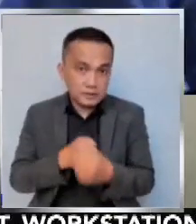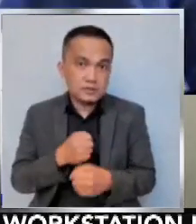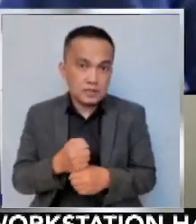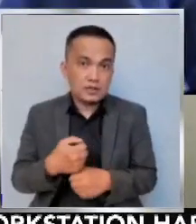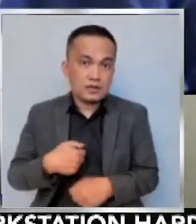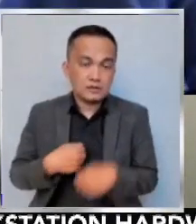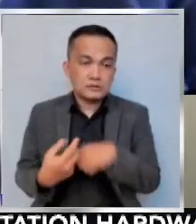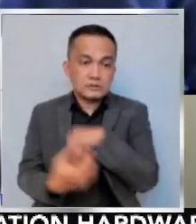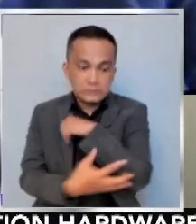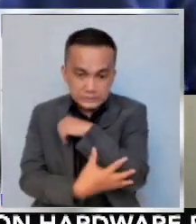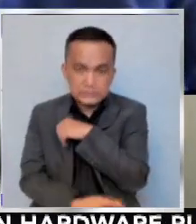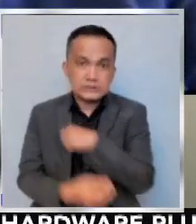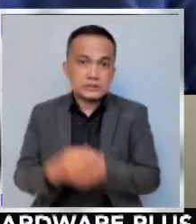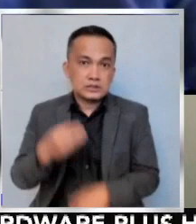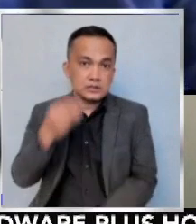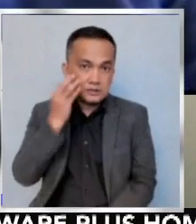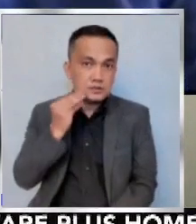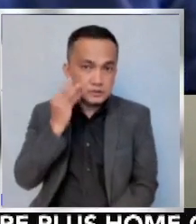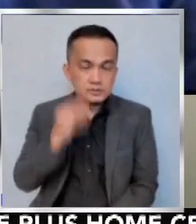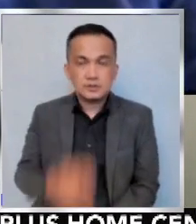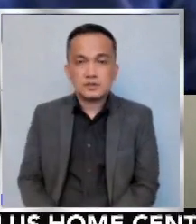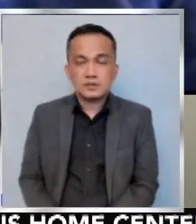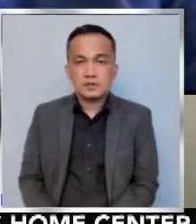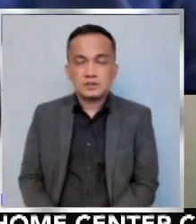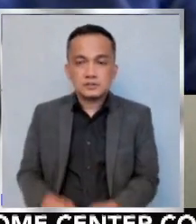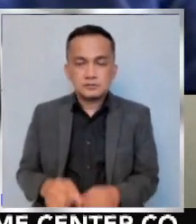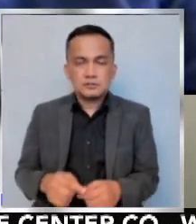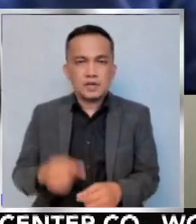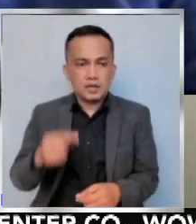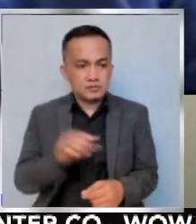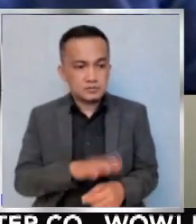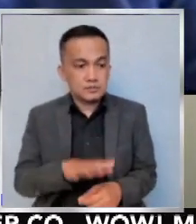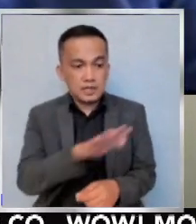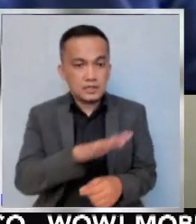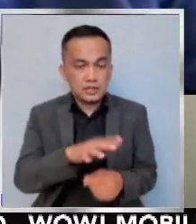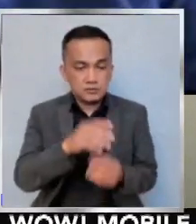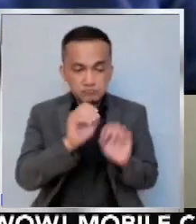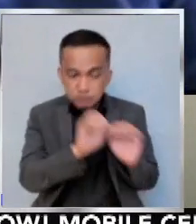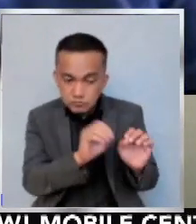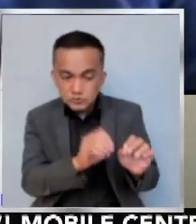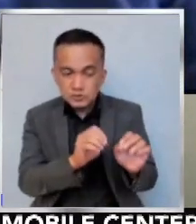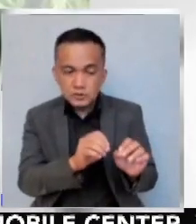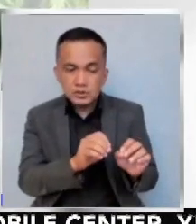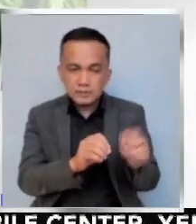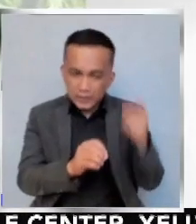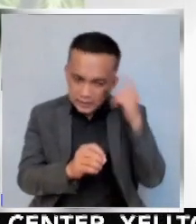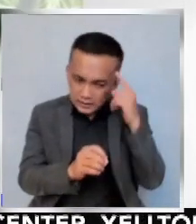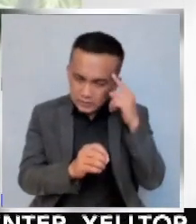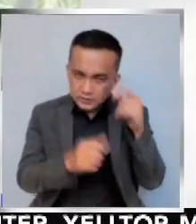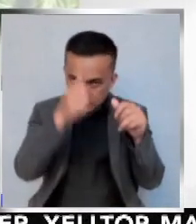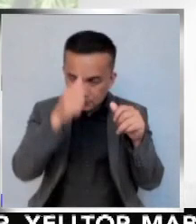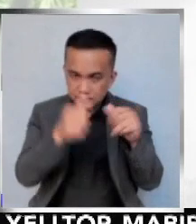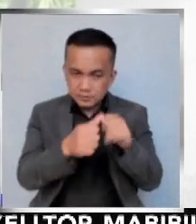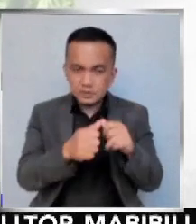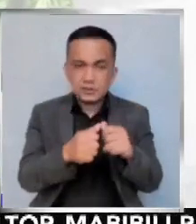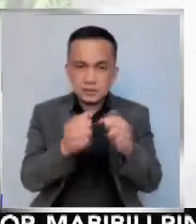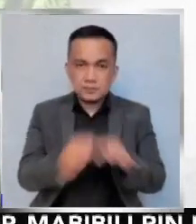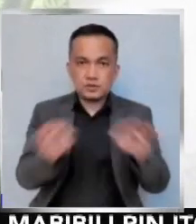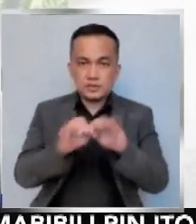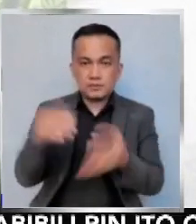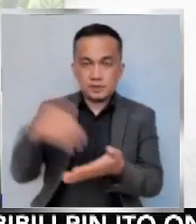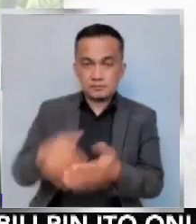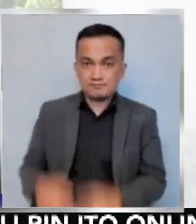po na maisaisip po ng mga anak ko po na talagang mahalaga ang pag-aaral. At kung akala nyo, dyan